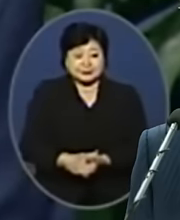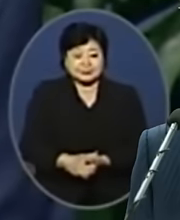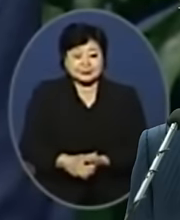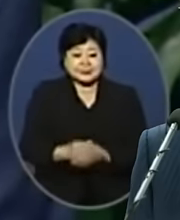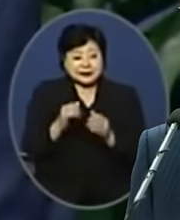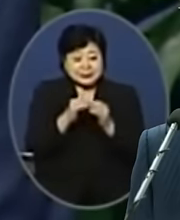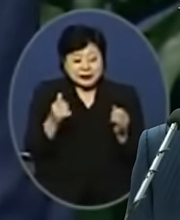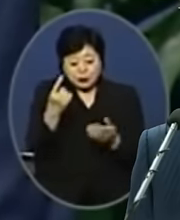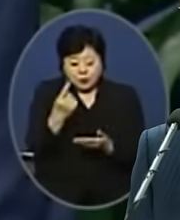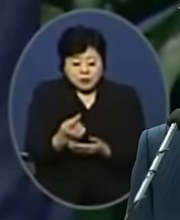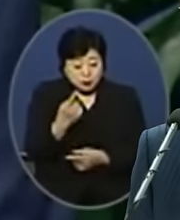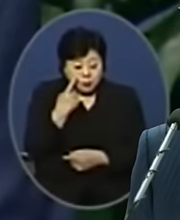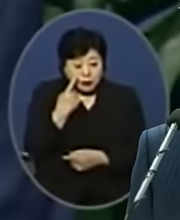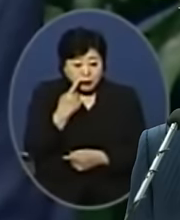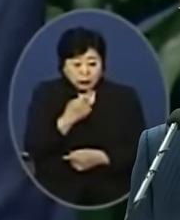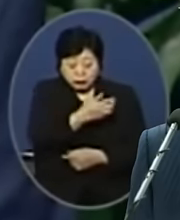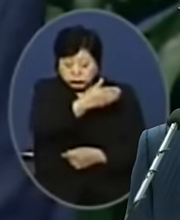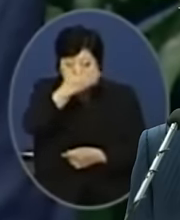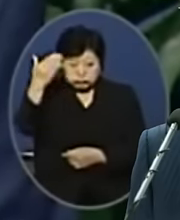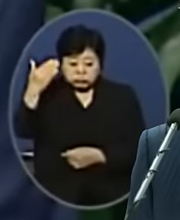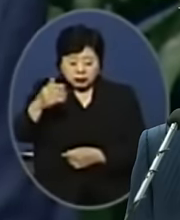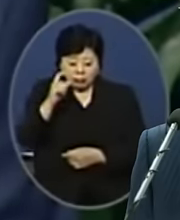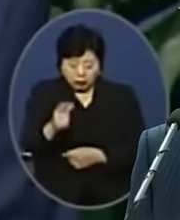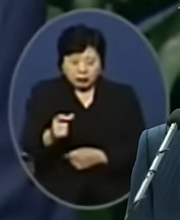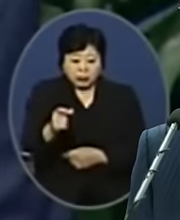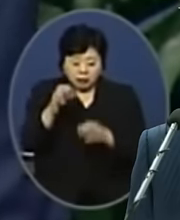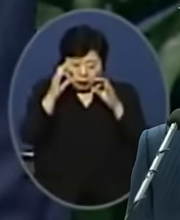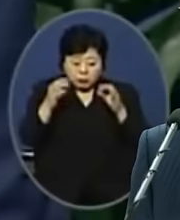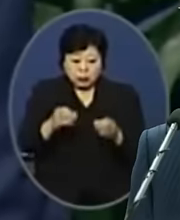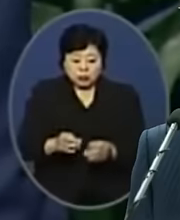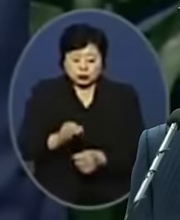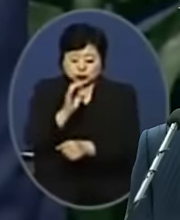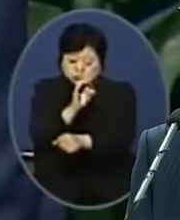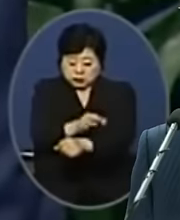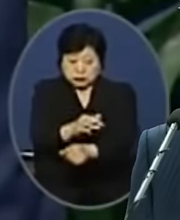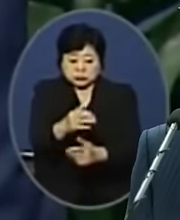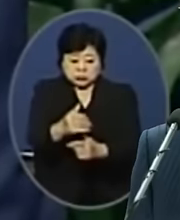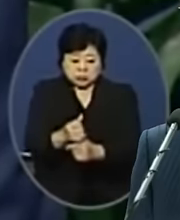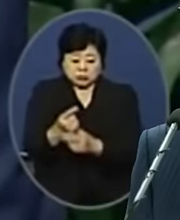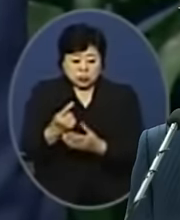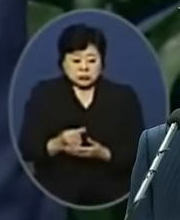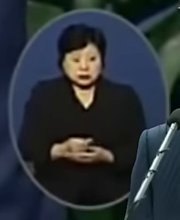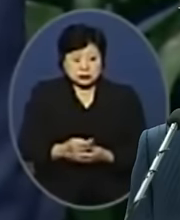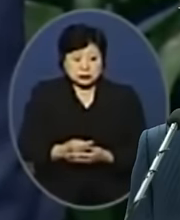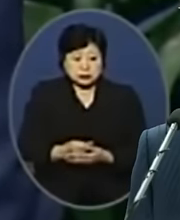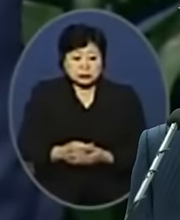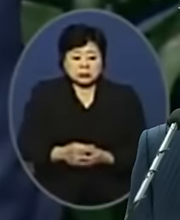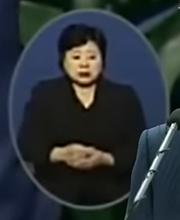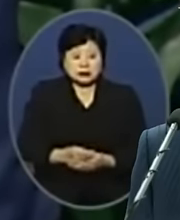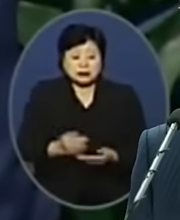책임자가 와서 보니 애가 잘생기고 좋단 말입니다. 돈 주고 샀습니다. 사실 부려보니